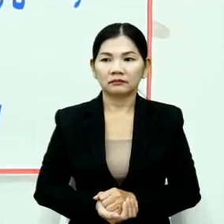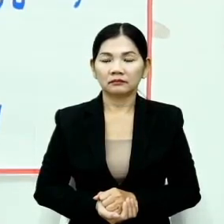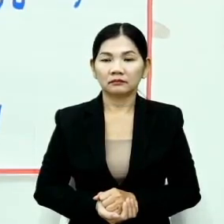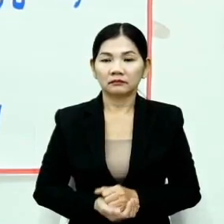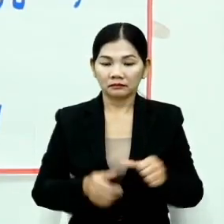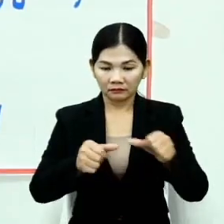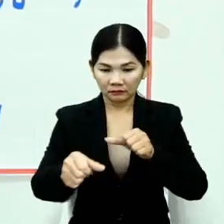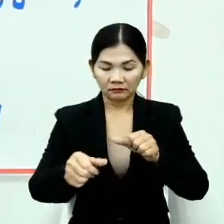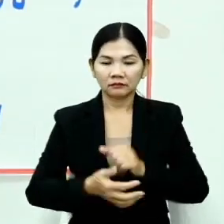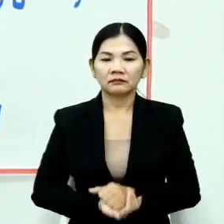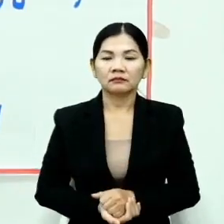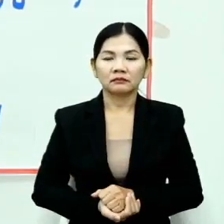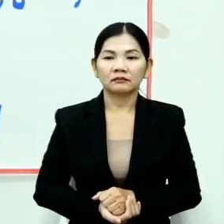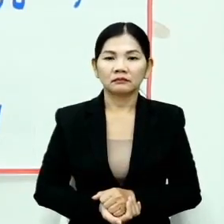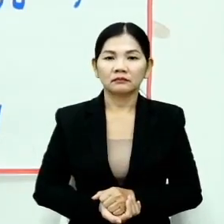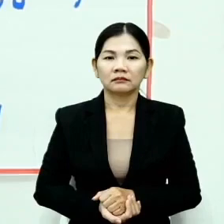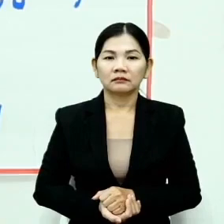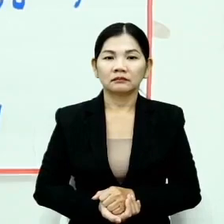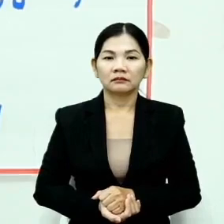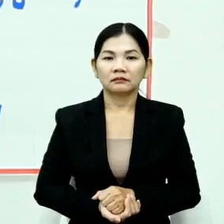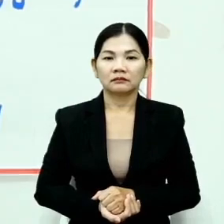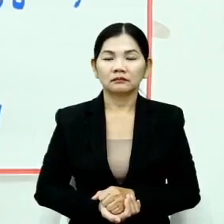បន្តទៀត